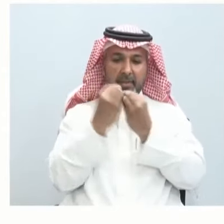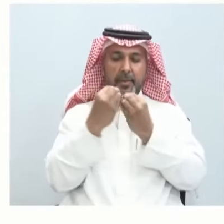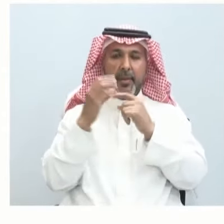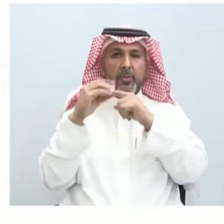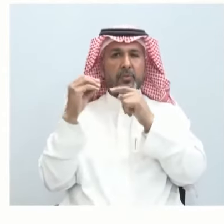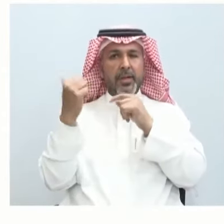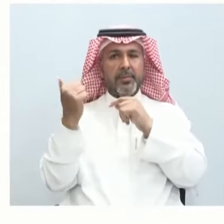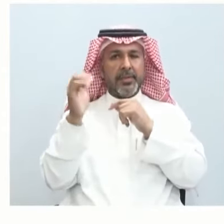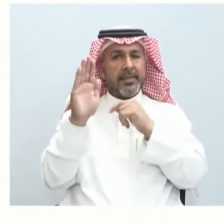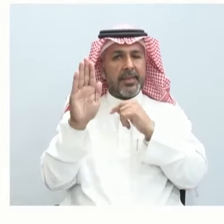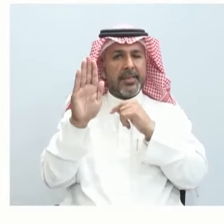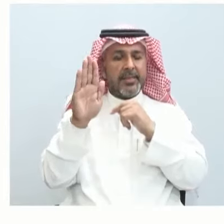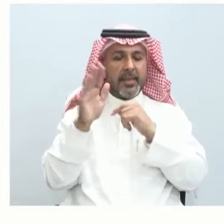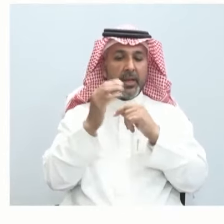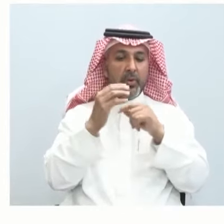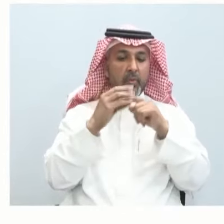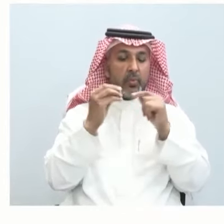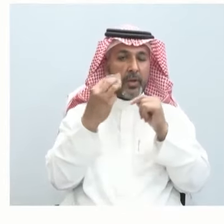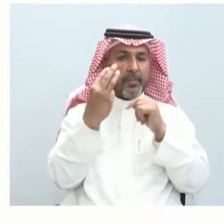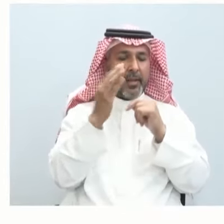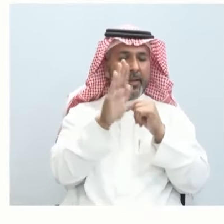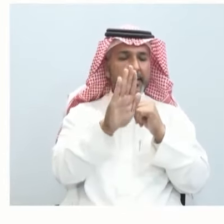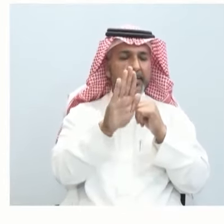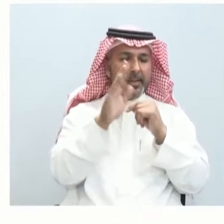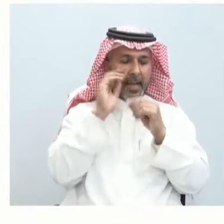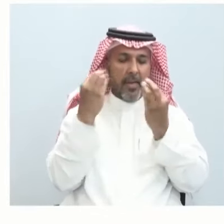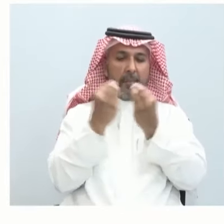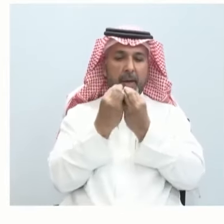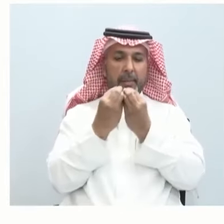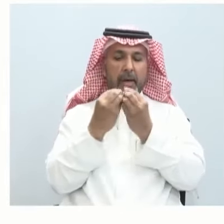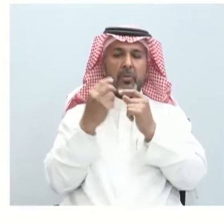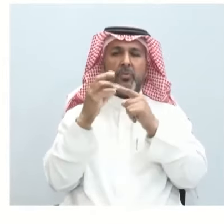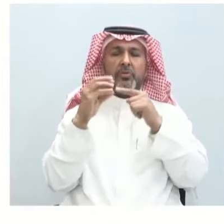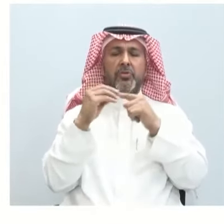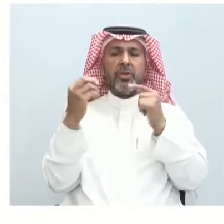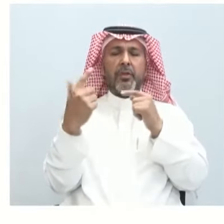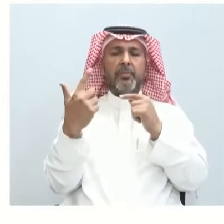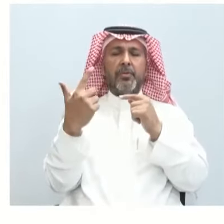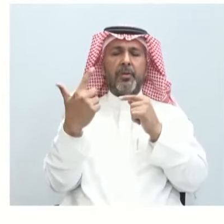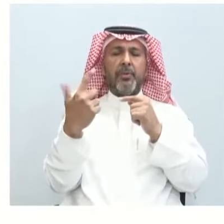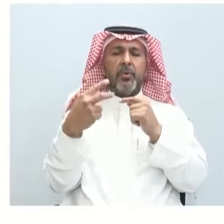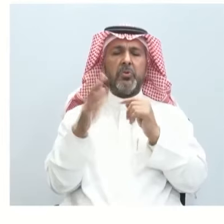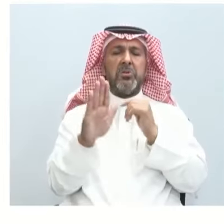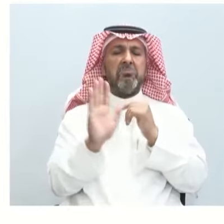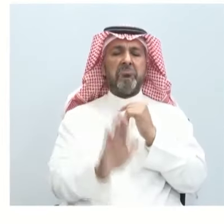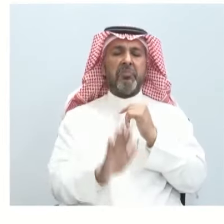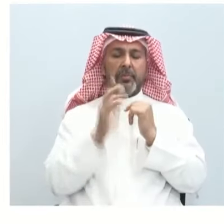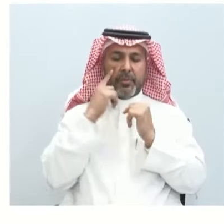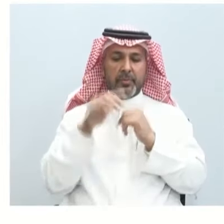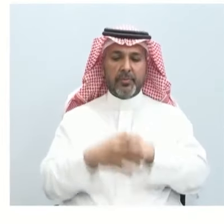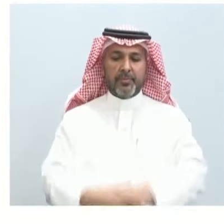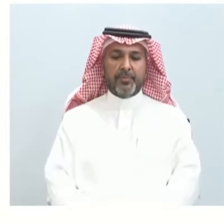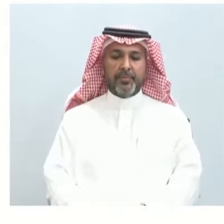وللاحظ انها نفس الاشاره اذا سنقوم بجامع الاعداد لنفس المتغير اذا يصبح ناتج